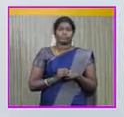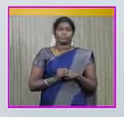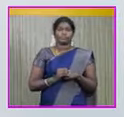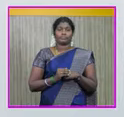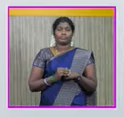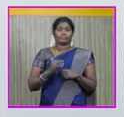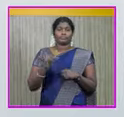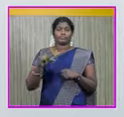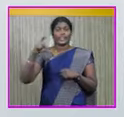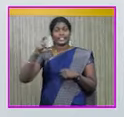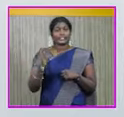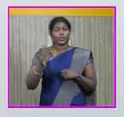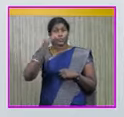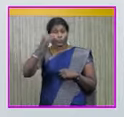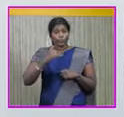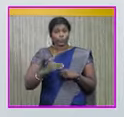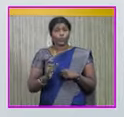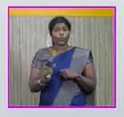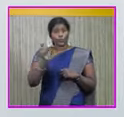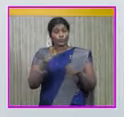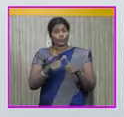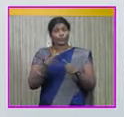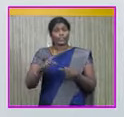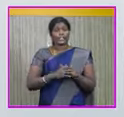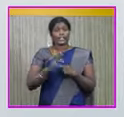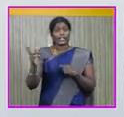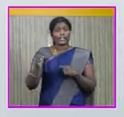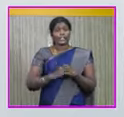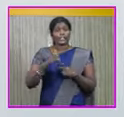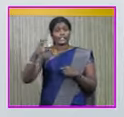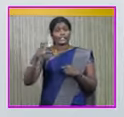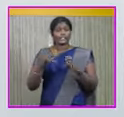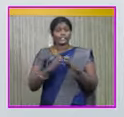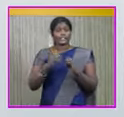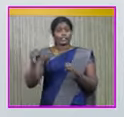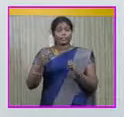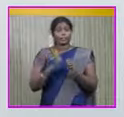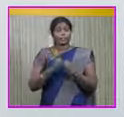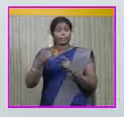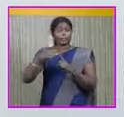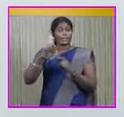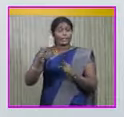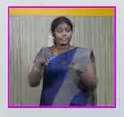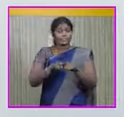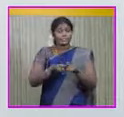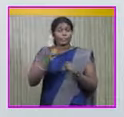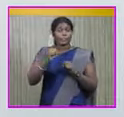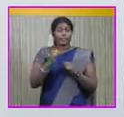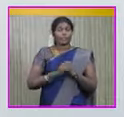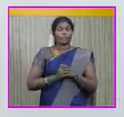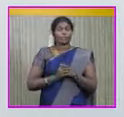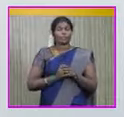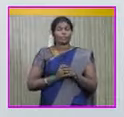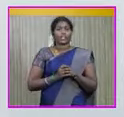சியு வகுத்தல் யூஏவும் சிபி வகுத்தல் பிடியும் சமமாக இருக்கும். எதனால்?